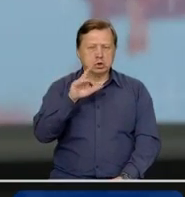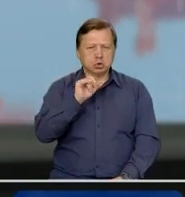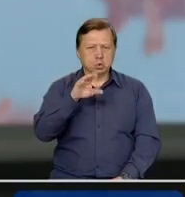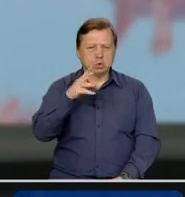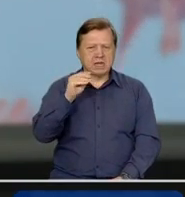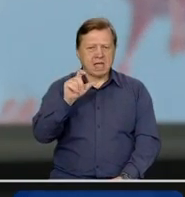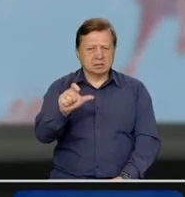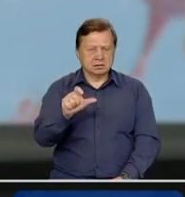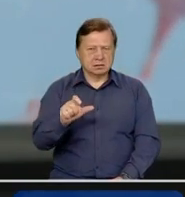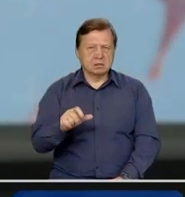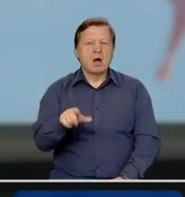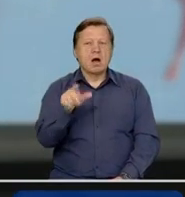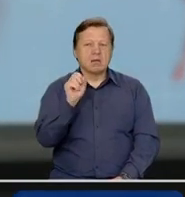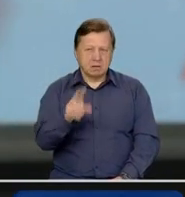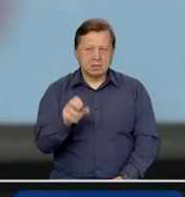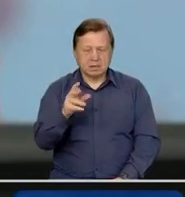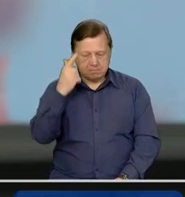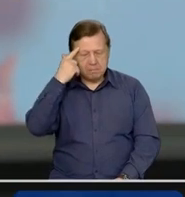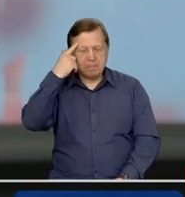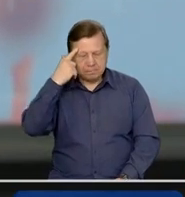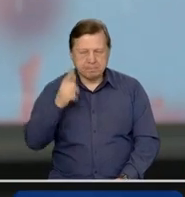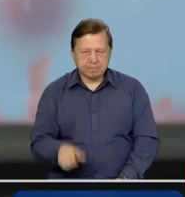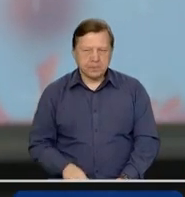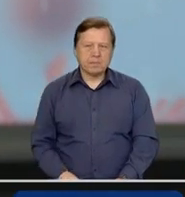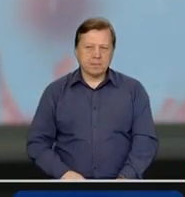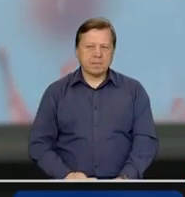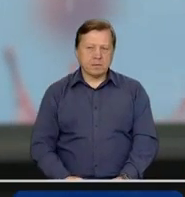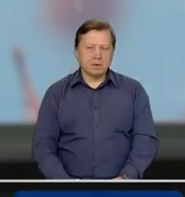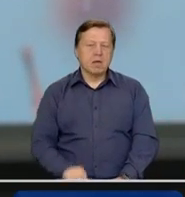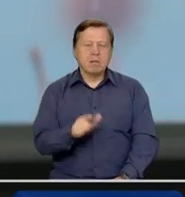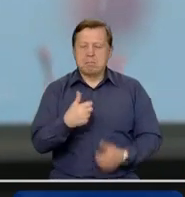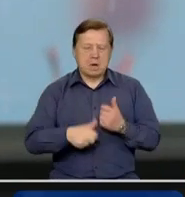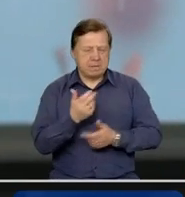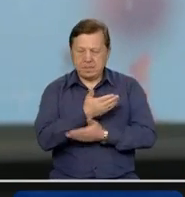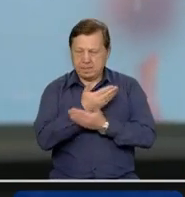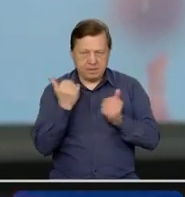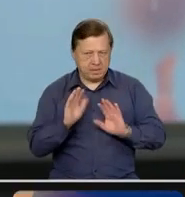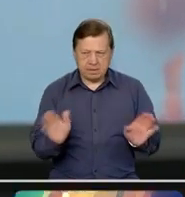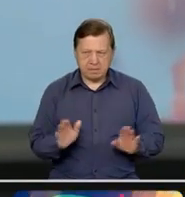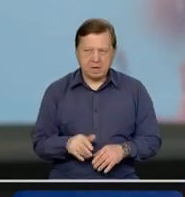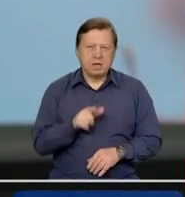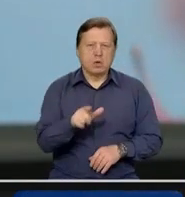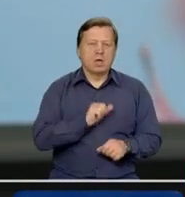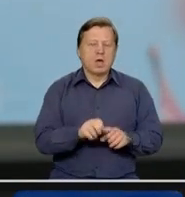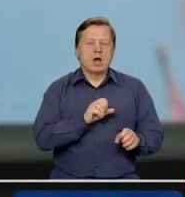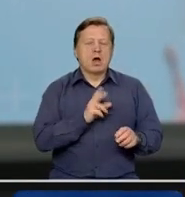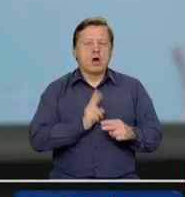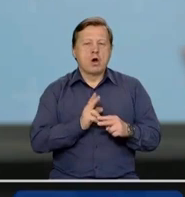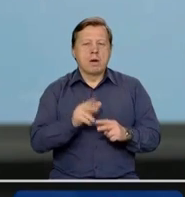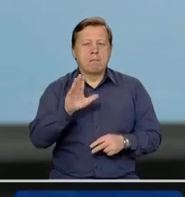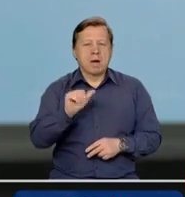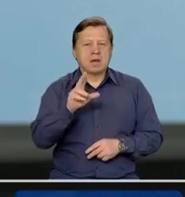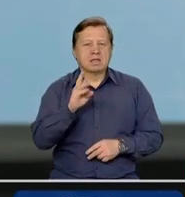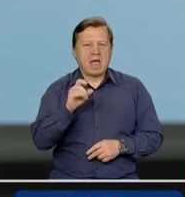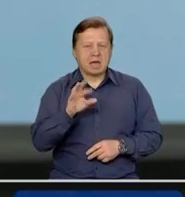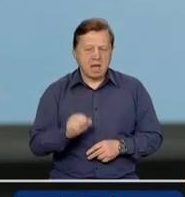tak, rzeczywiście. Nie ma tutaj żadnego problemu. To choroba bakteryjna. Większość osób